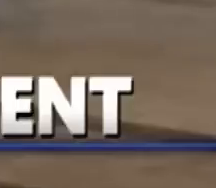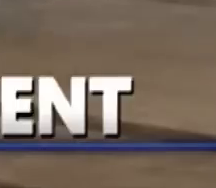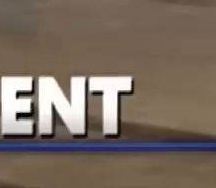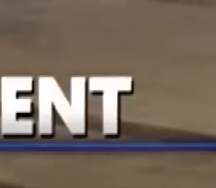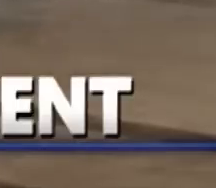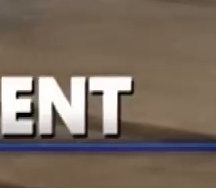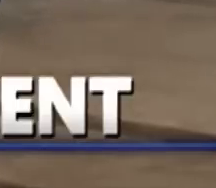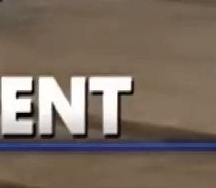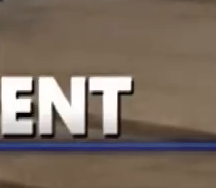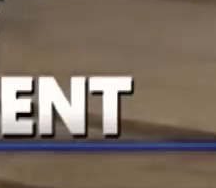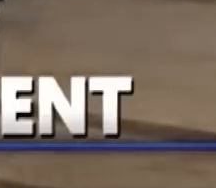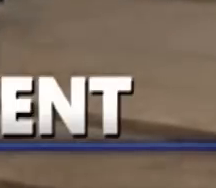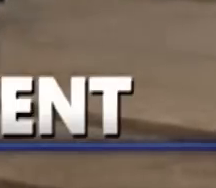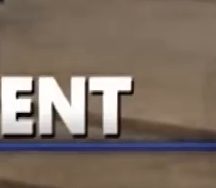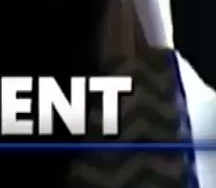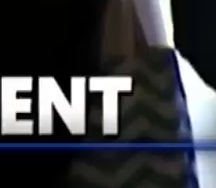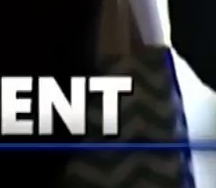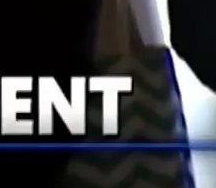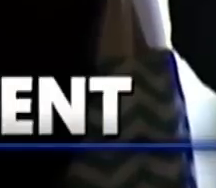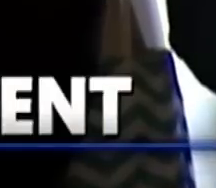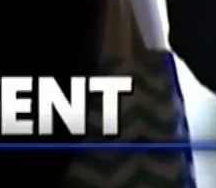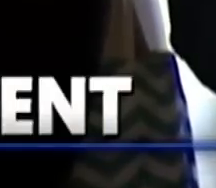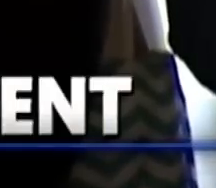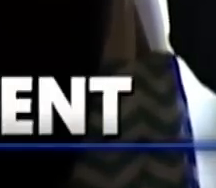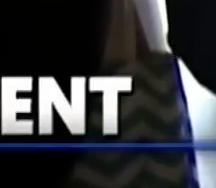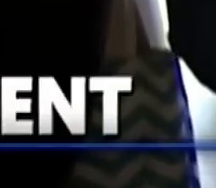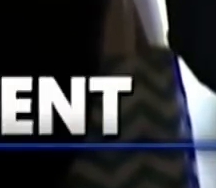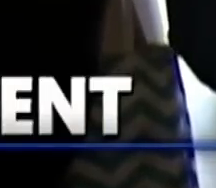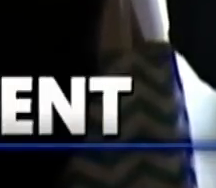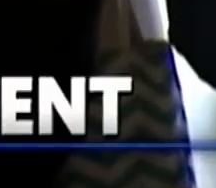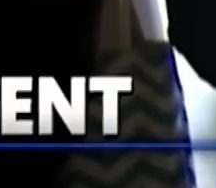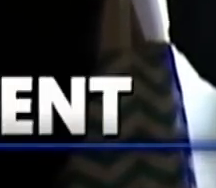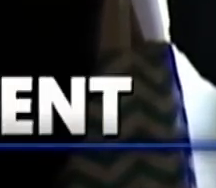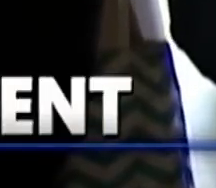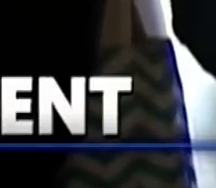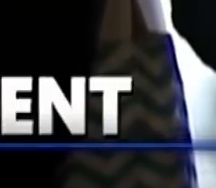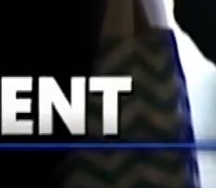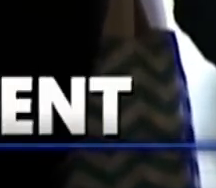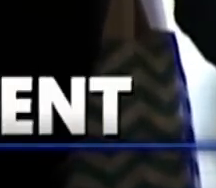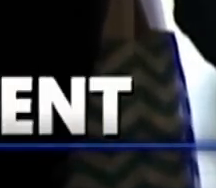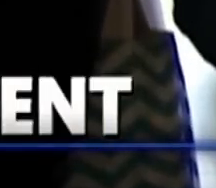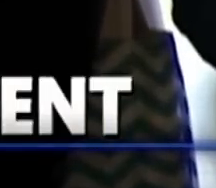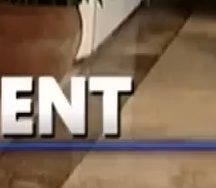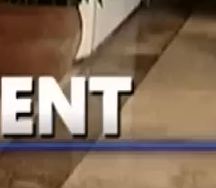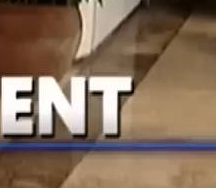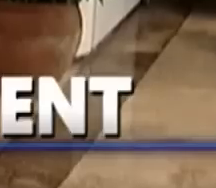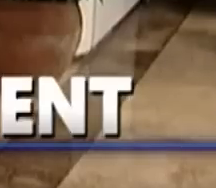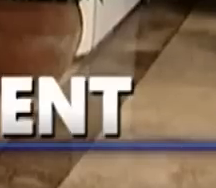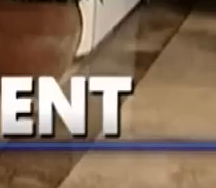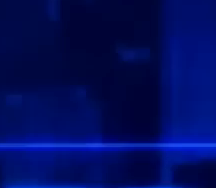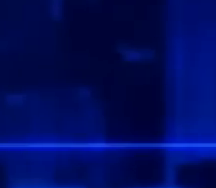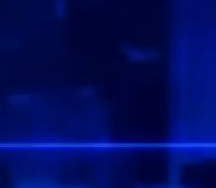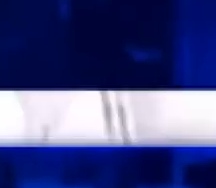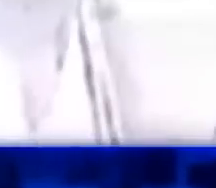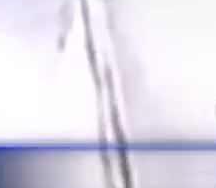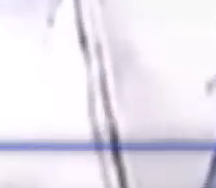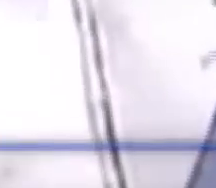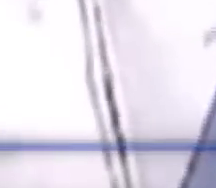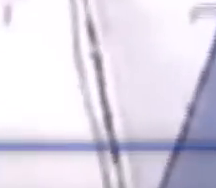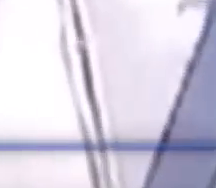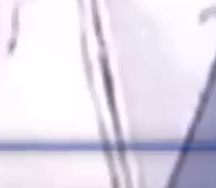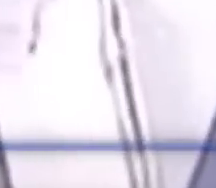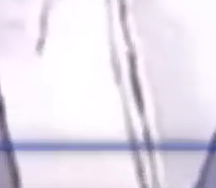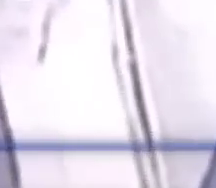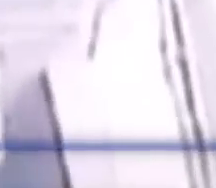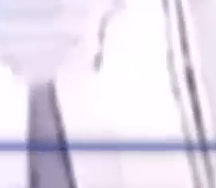kung may sasabatas ang mas mababang optional early retirement age para sa mga kawani ng gobyerno.